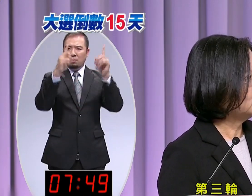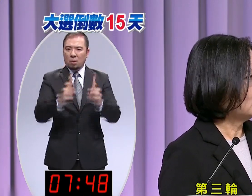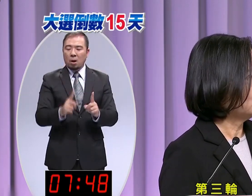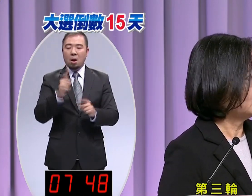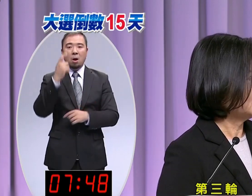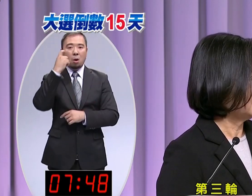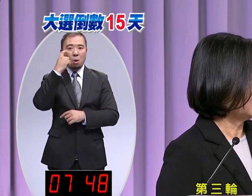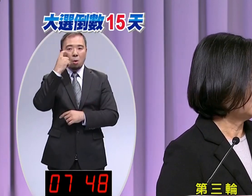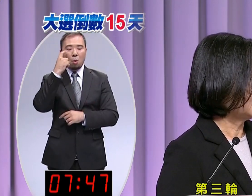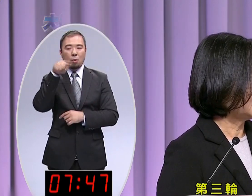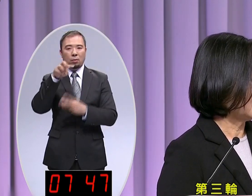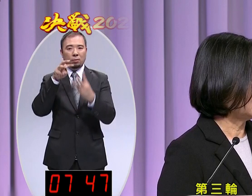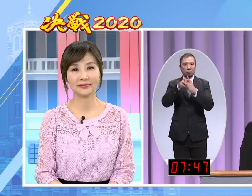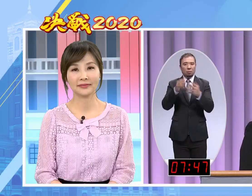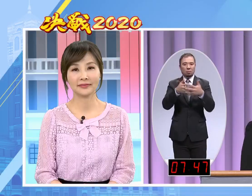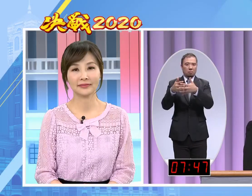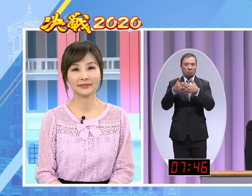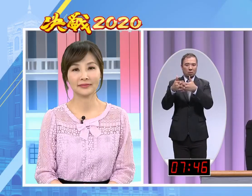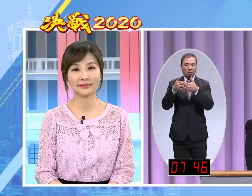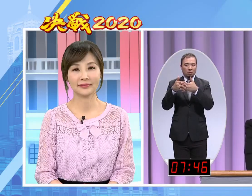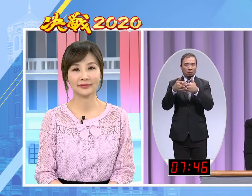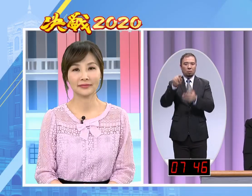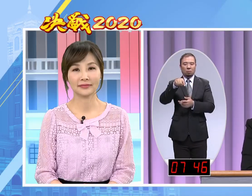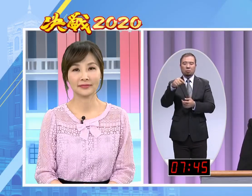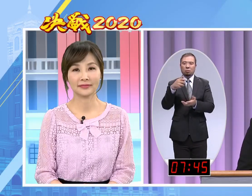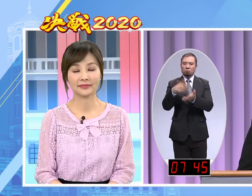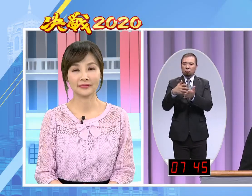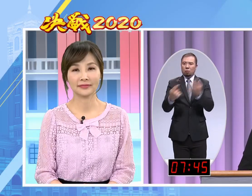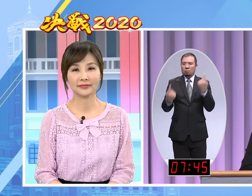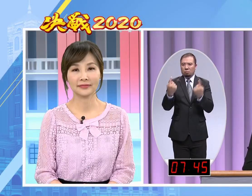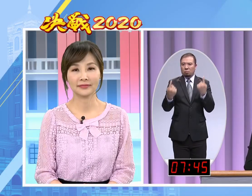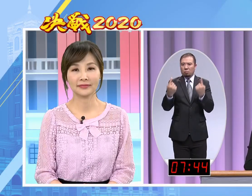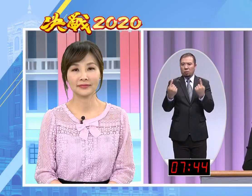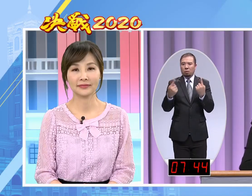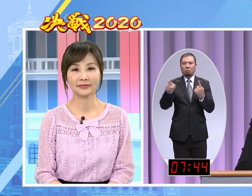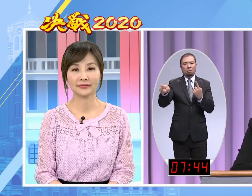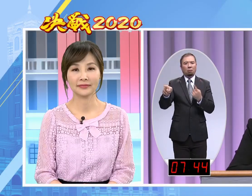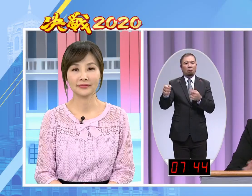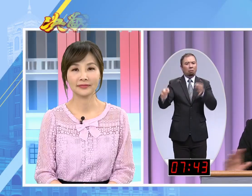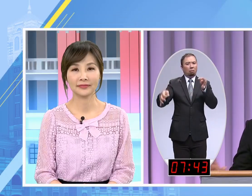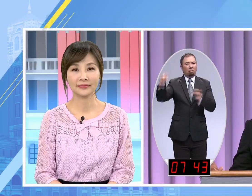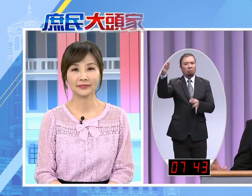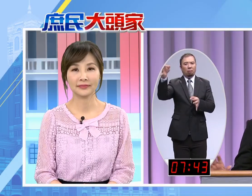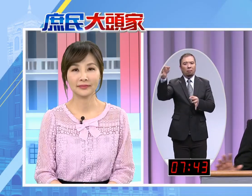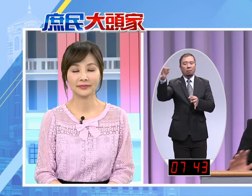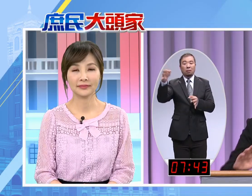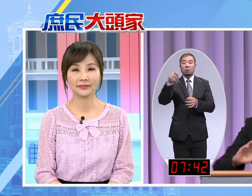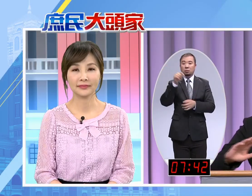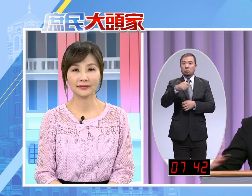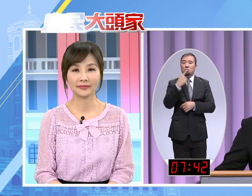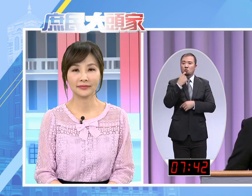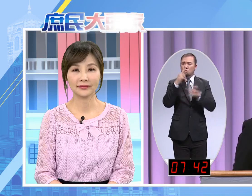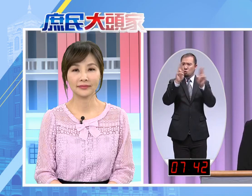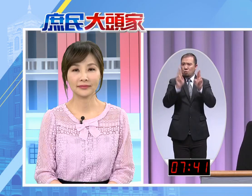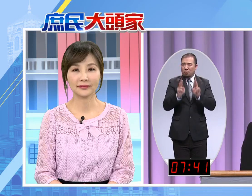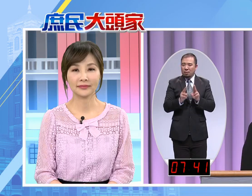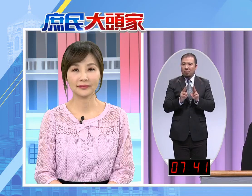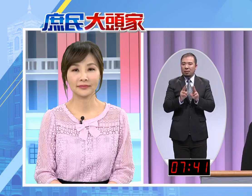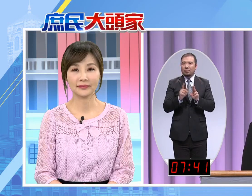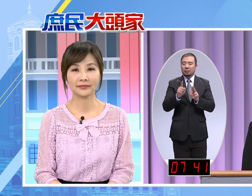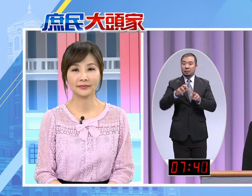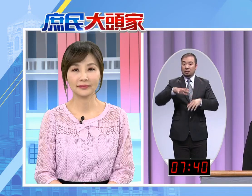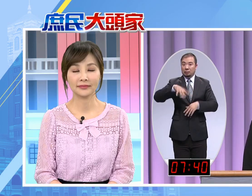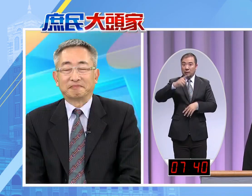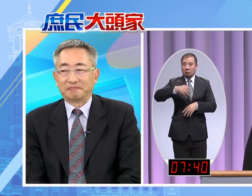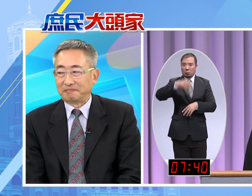价格都高过我们现在的初期价格。这个绿电它一定是当你运行到一定的程度，它的价格是越